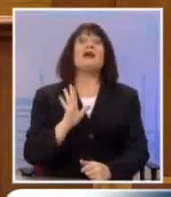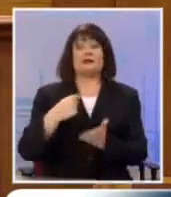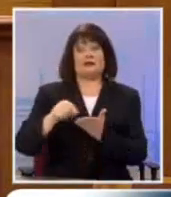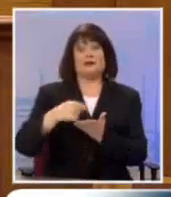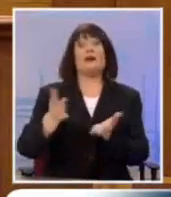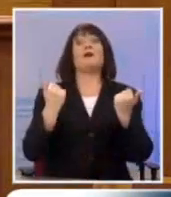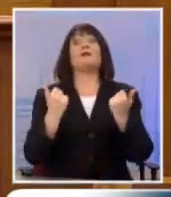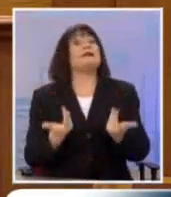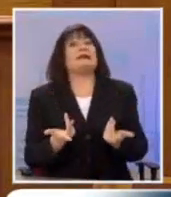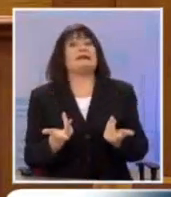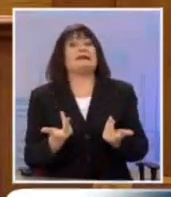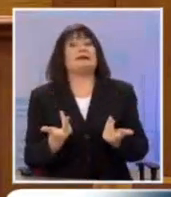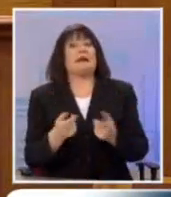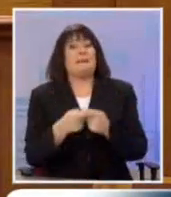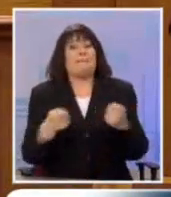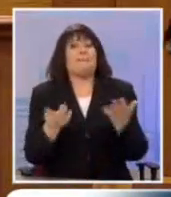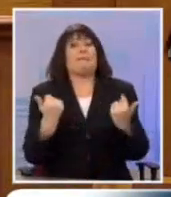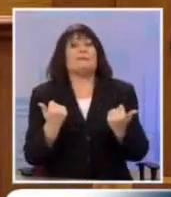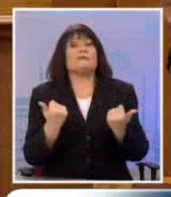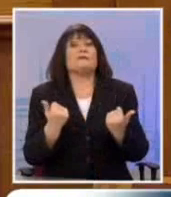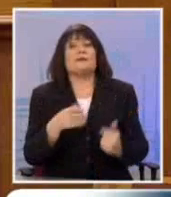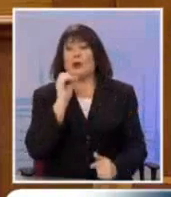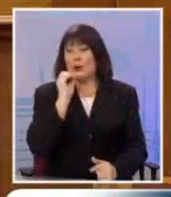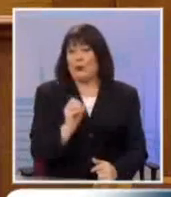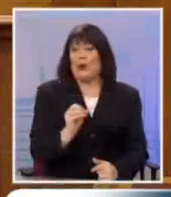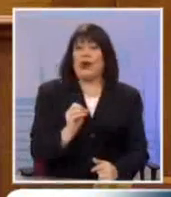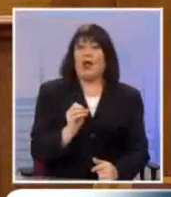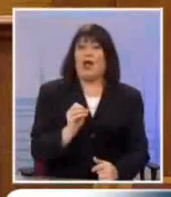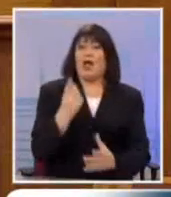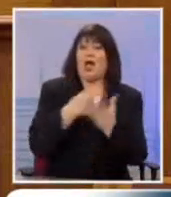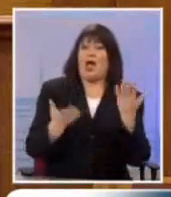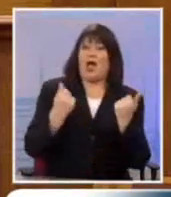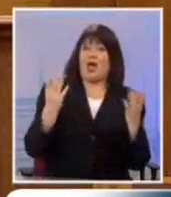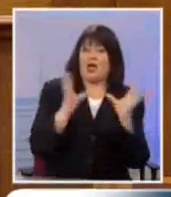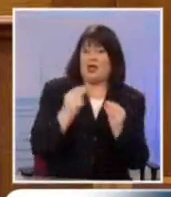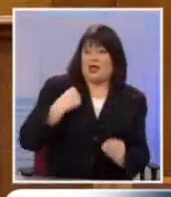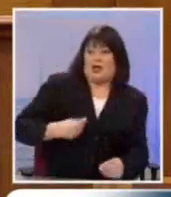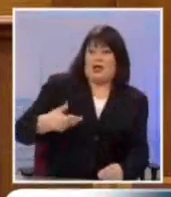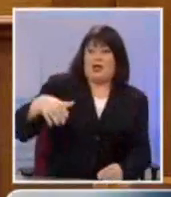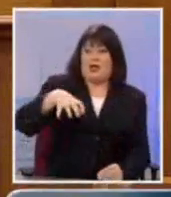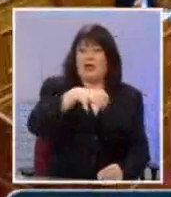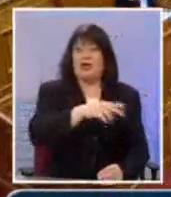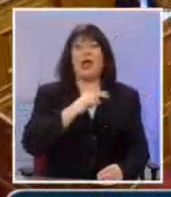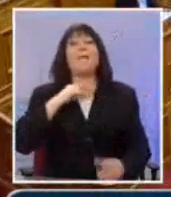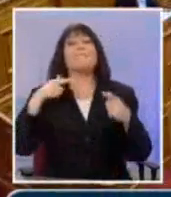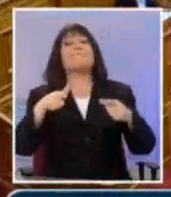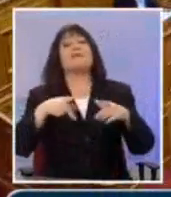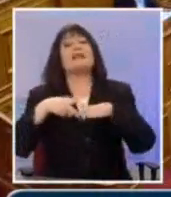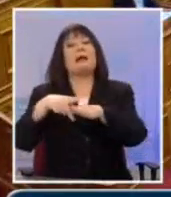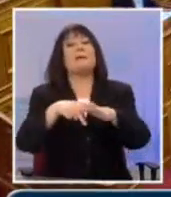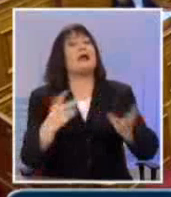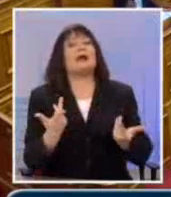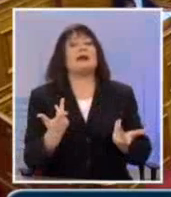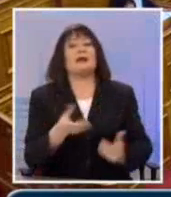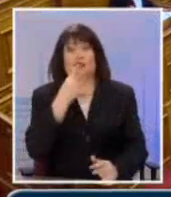διορθωτικά μέτρα, δεν υπάρχει το μηδενικό έλλειμμα που υπάρχει στην τοπική αυτοδιοίκηση ή στα υπηκουρικά ταμεία, γιατί